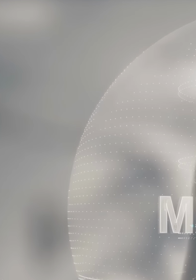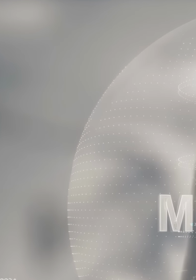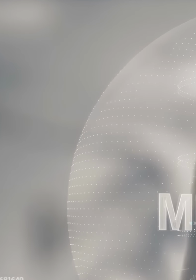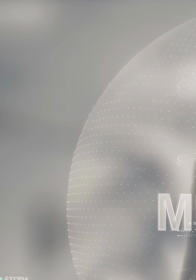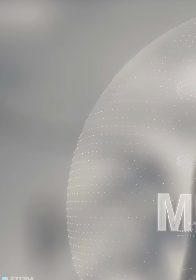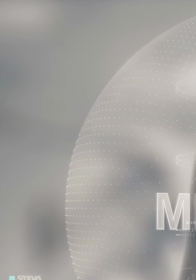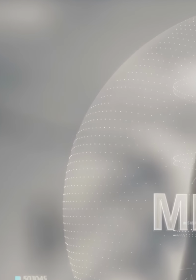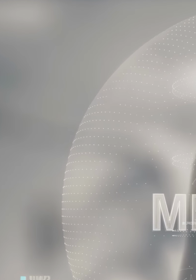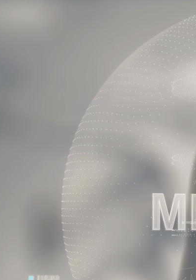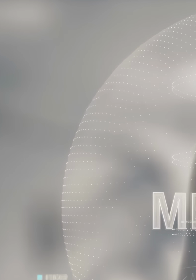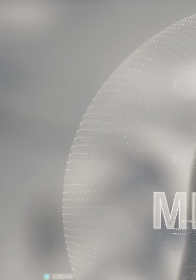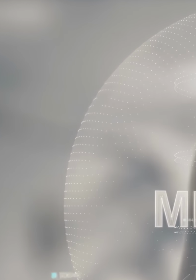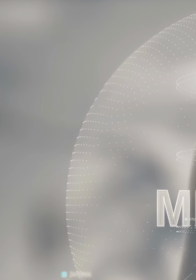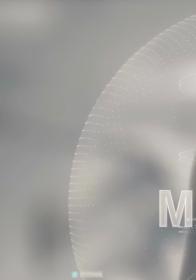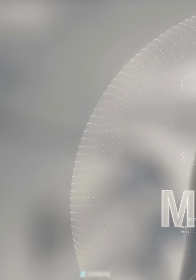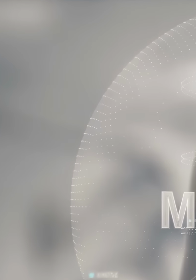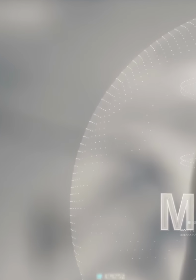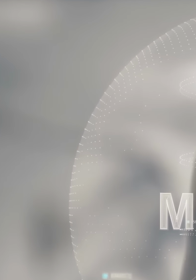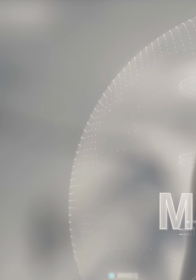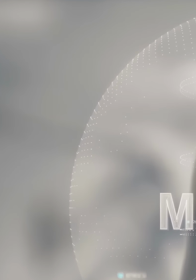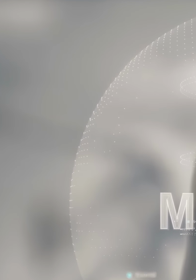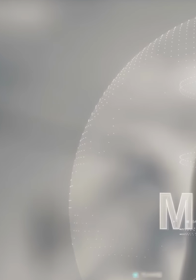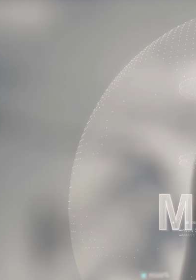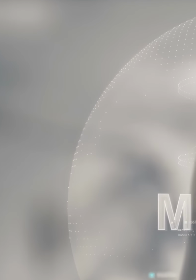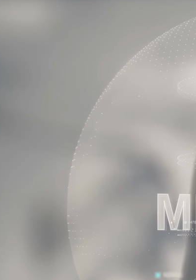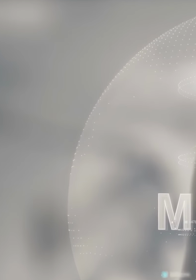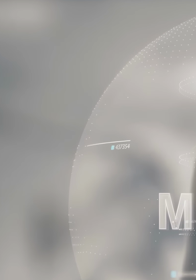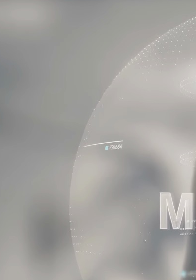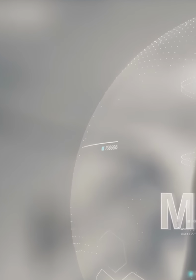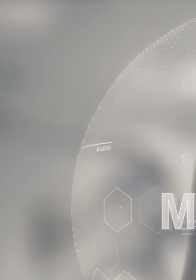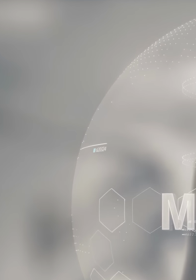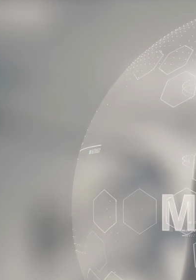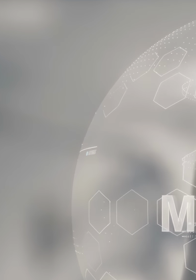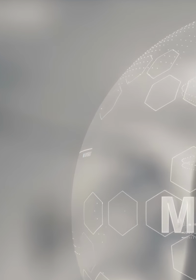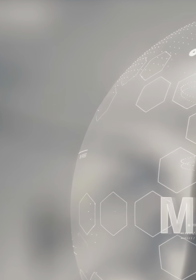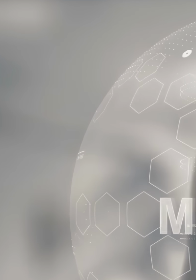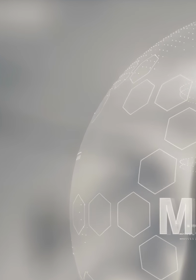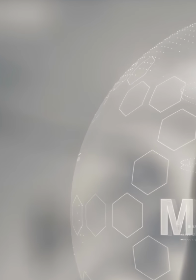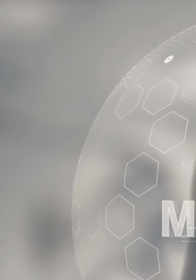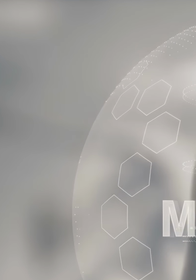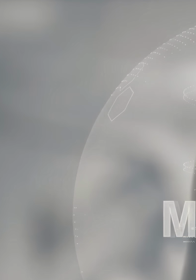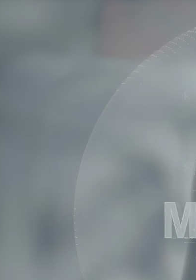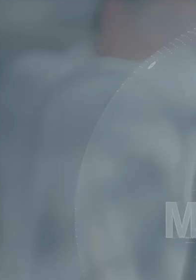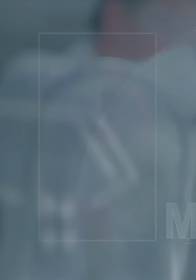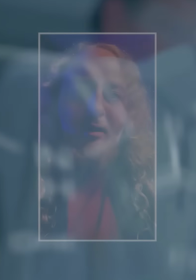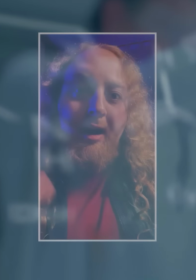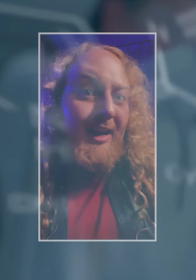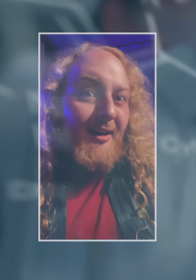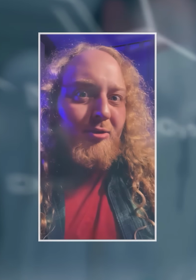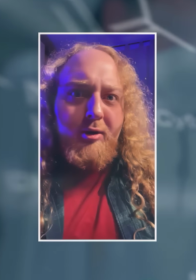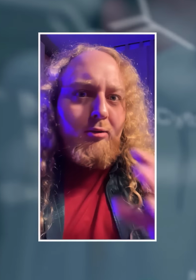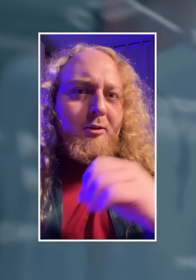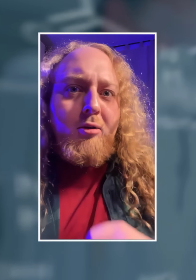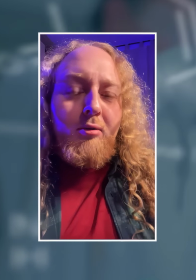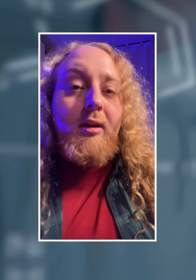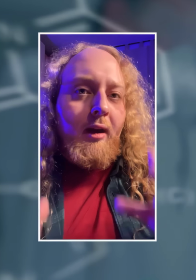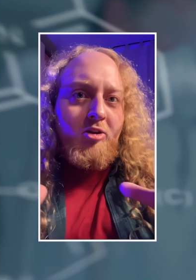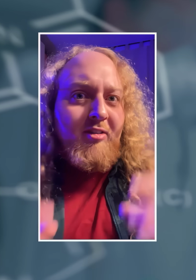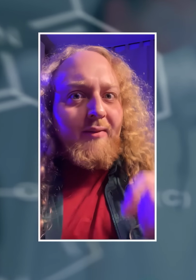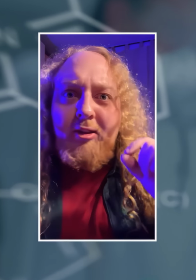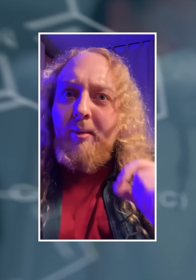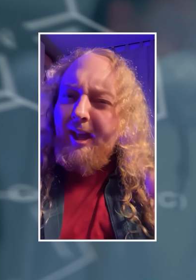voglio presentarvi alcuni amici che hanno deciso anche loro di lasciare una testimonianza Ehi là sono Eduardo